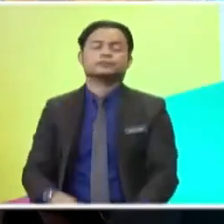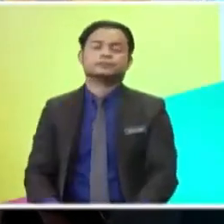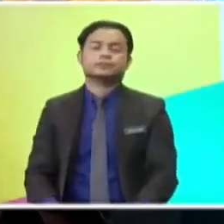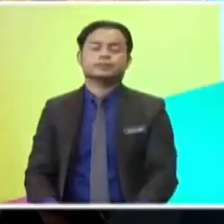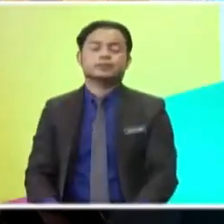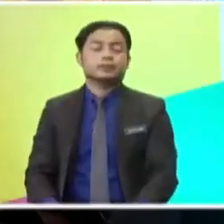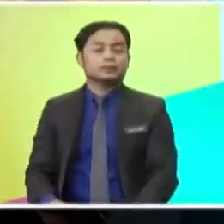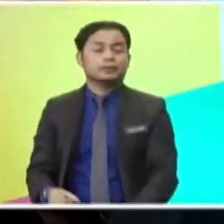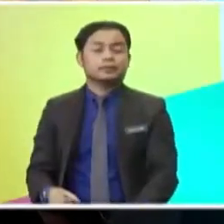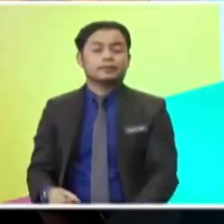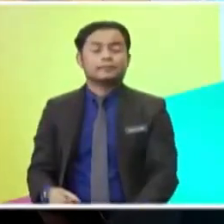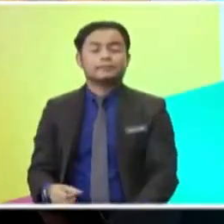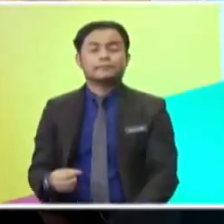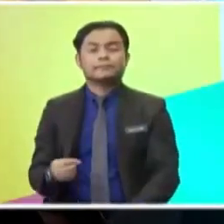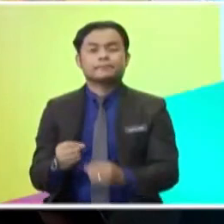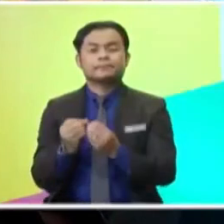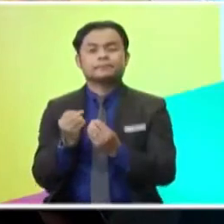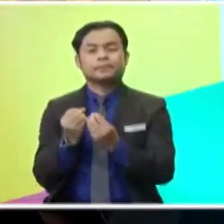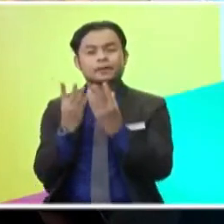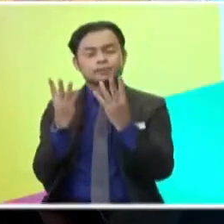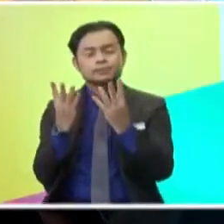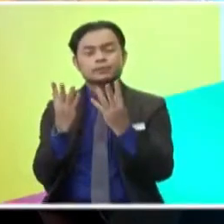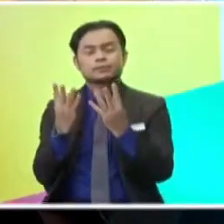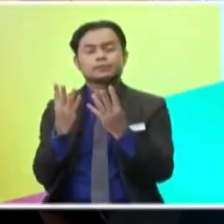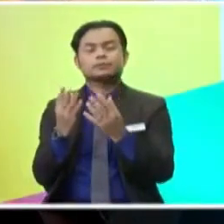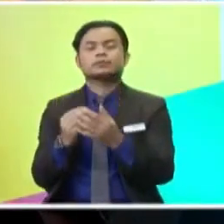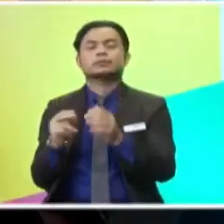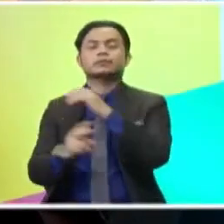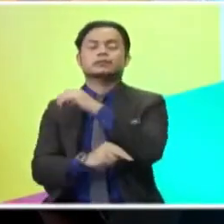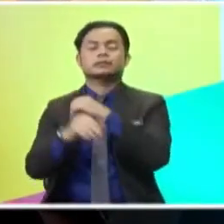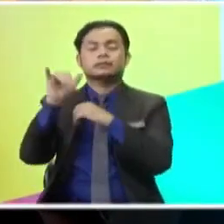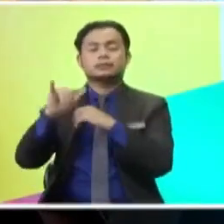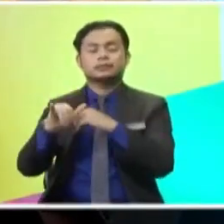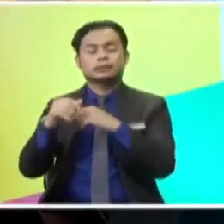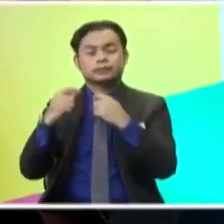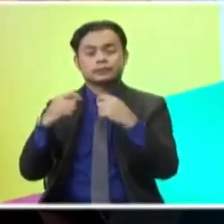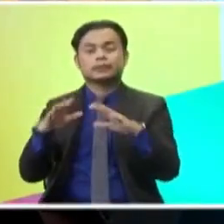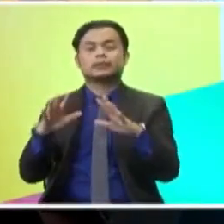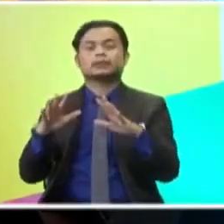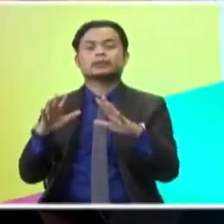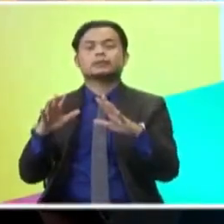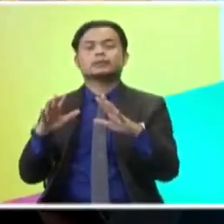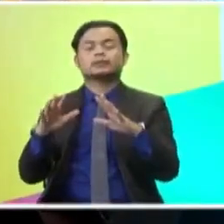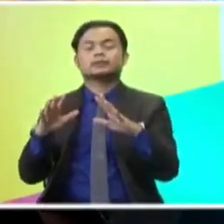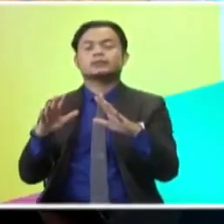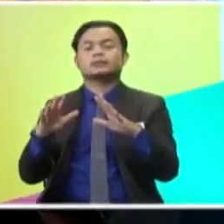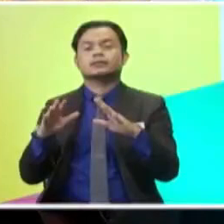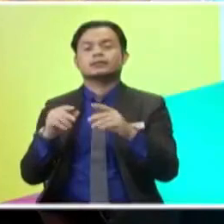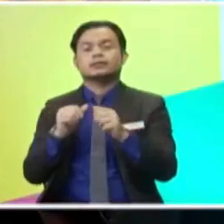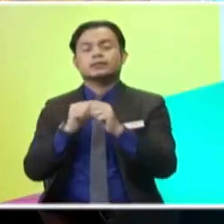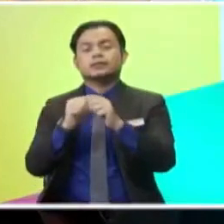negeri yang sudah melalui dua kali giliran? Mana nak cari jawapannya, cikgu Zakaria? Oh, ada dalam buku teks sebenarnya. Dalam buku teks,